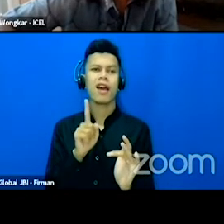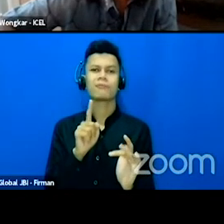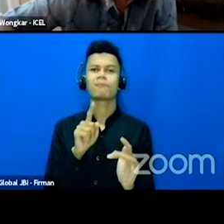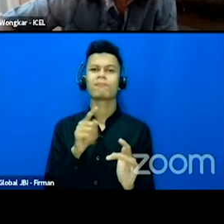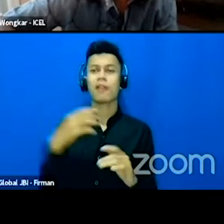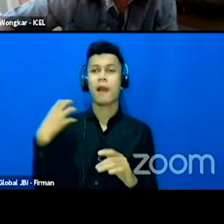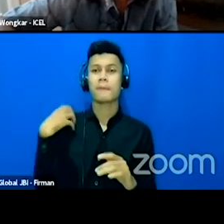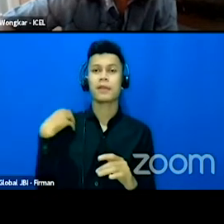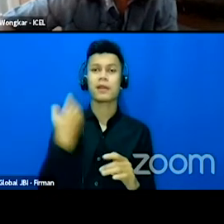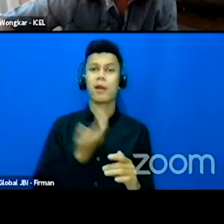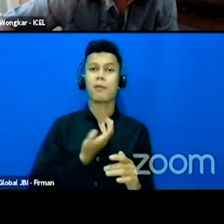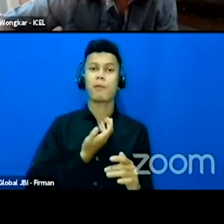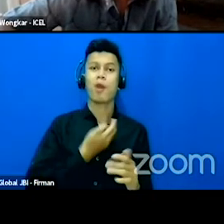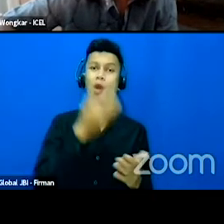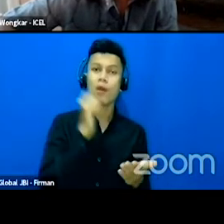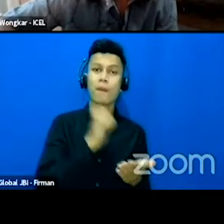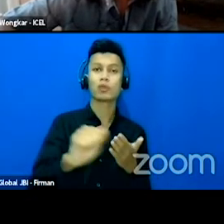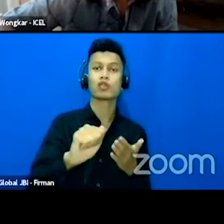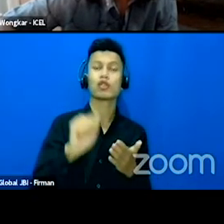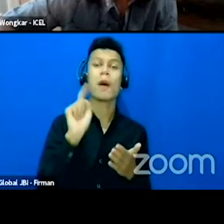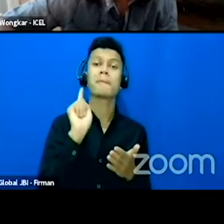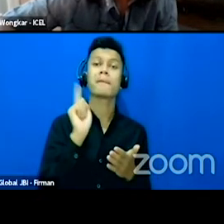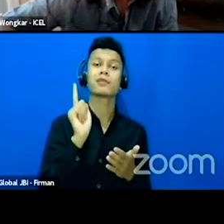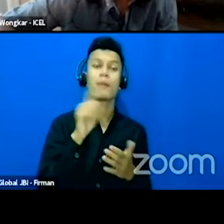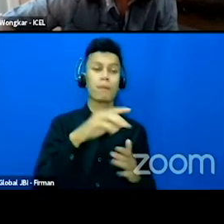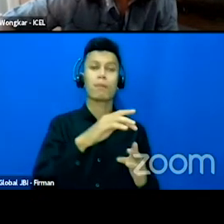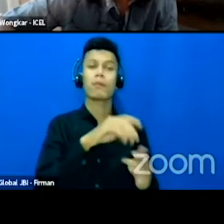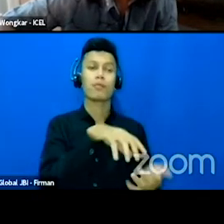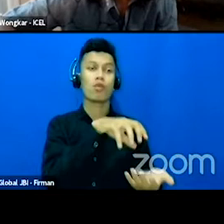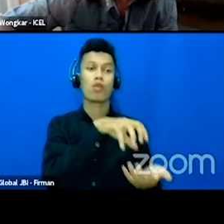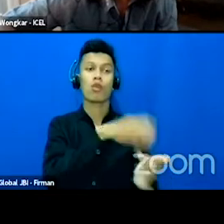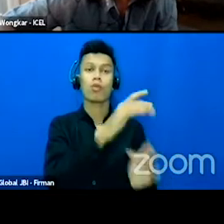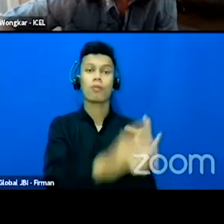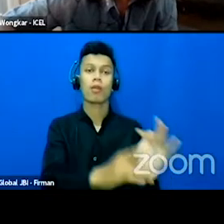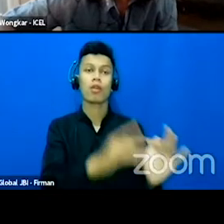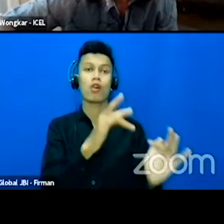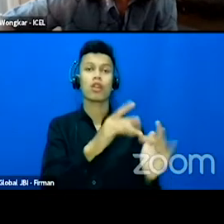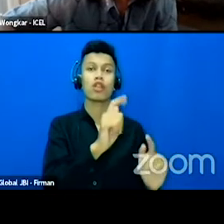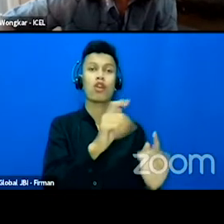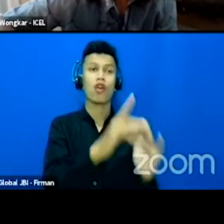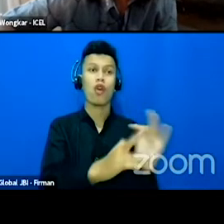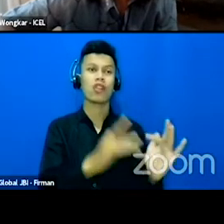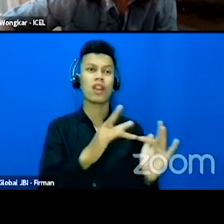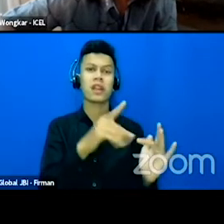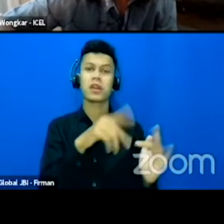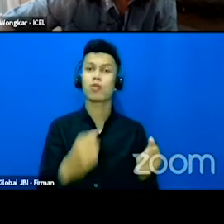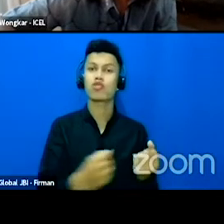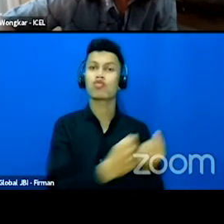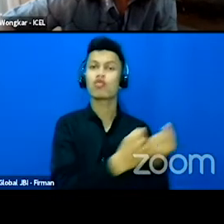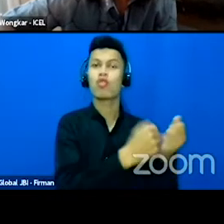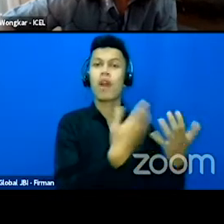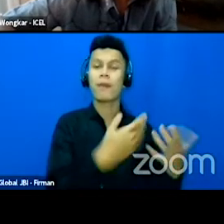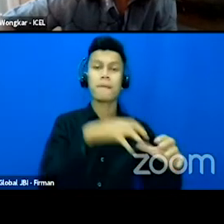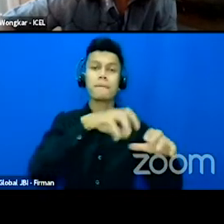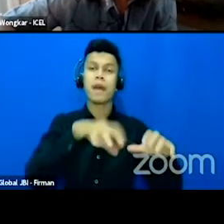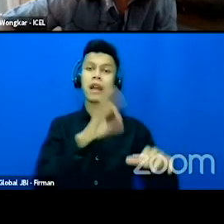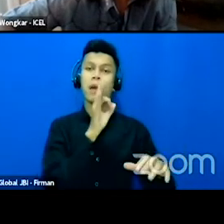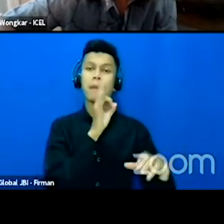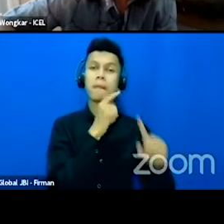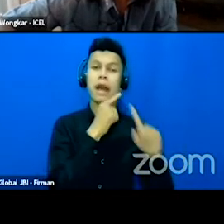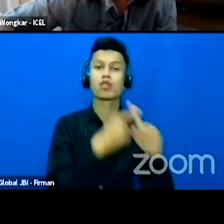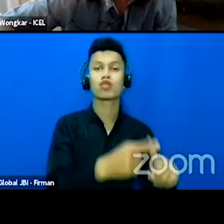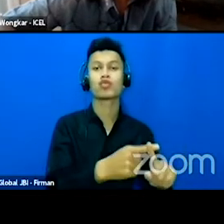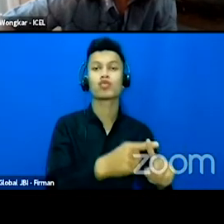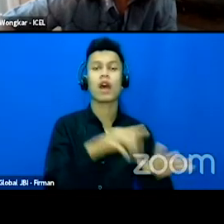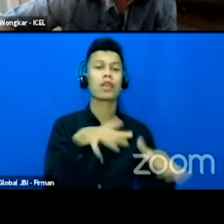oleh Amerika Karena disinyalir mendukung penjualan barang palsu KW dan sebagainya